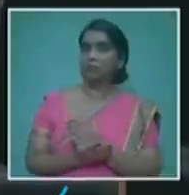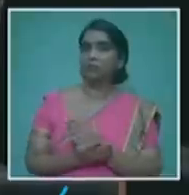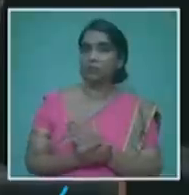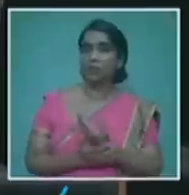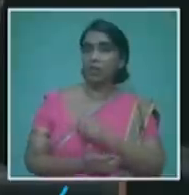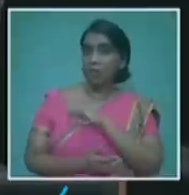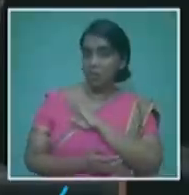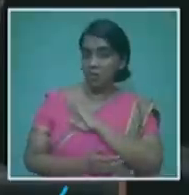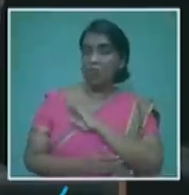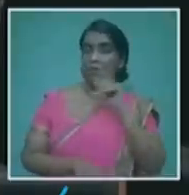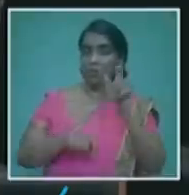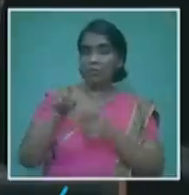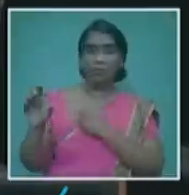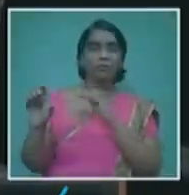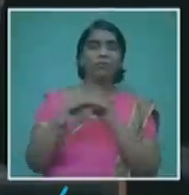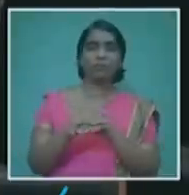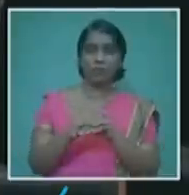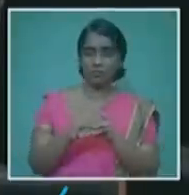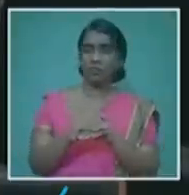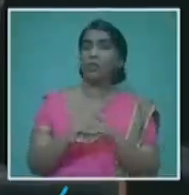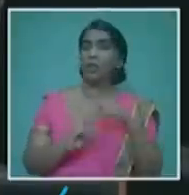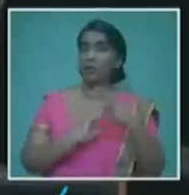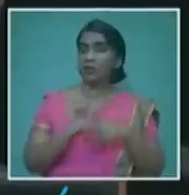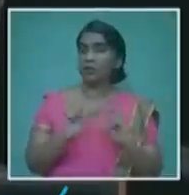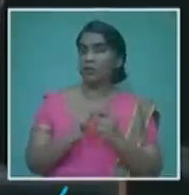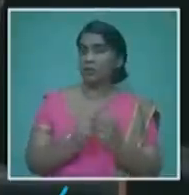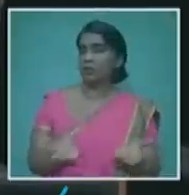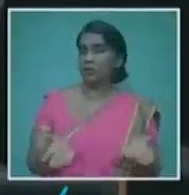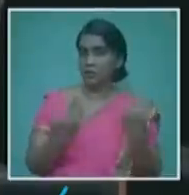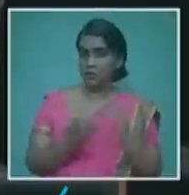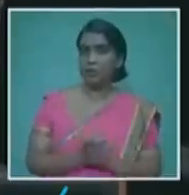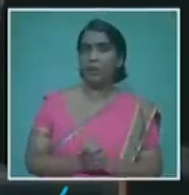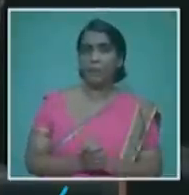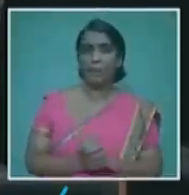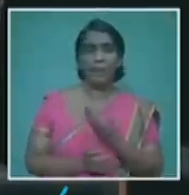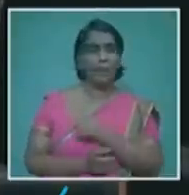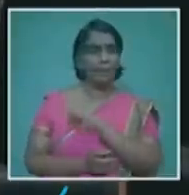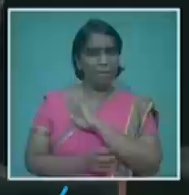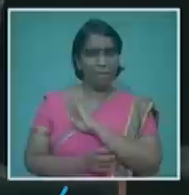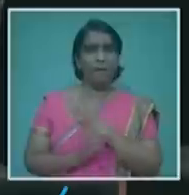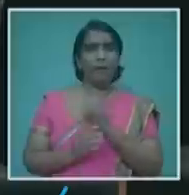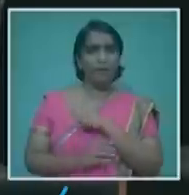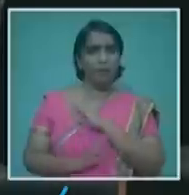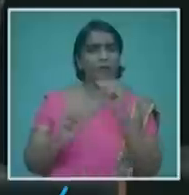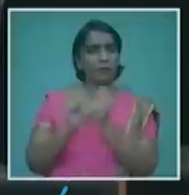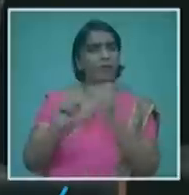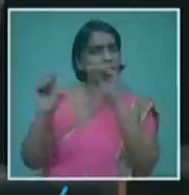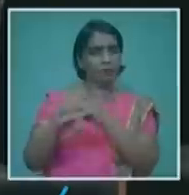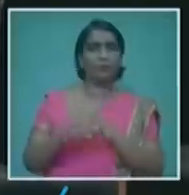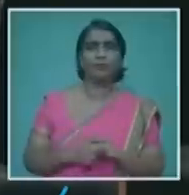පැවිදි පුද්ගලයන් මේවට දාලා මේ රටේ කලබල ඇති කරන එක. පැවිද්දන්ට පැවිද්ද වැඩ කටයුතු